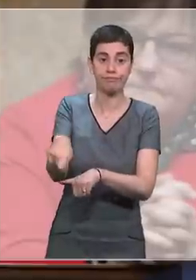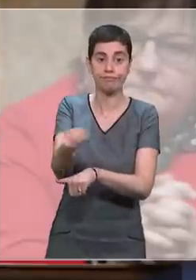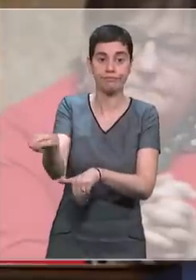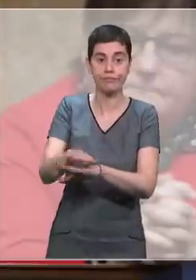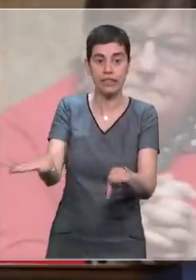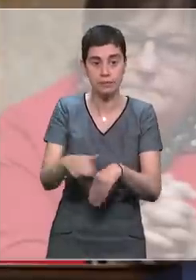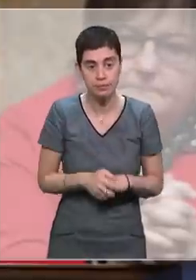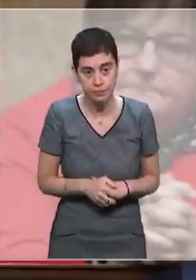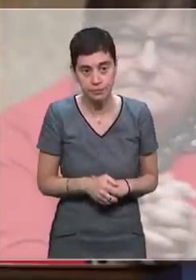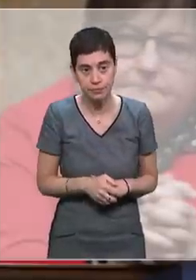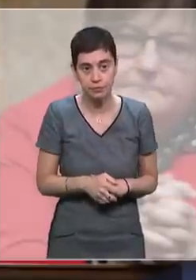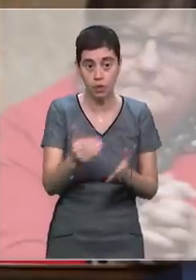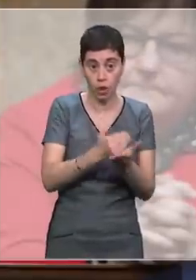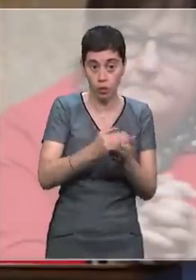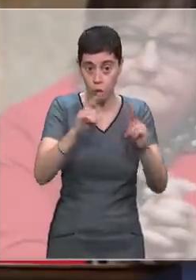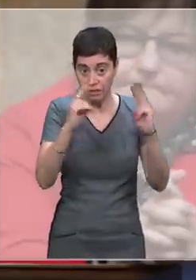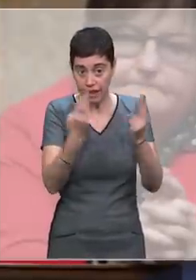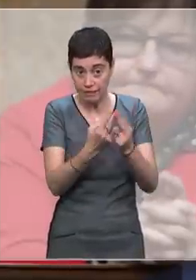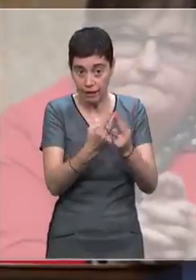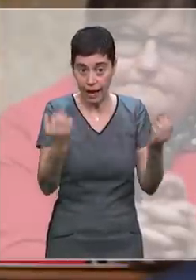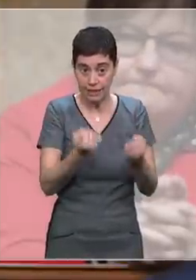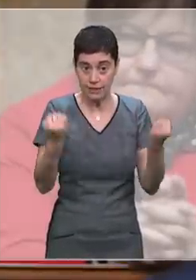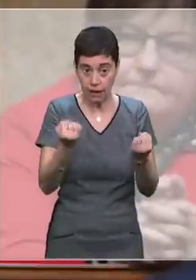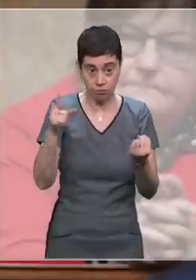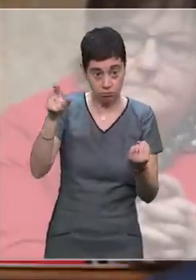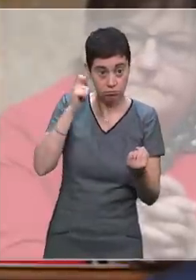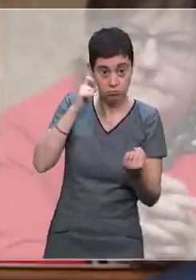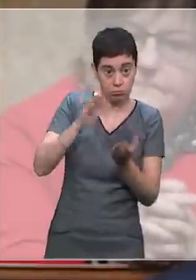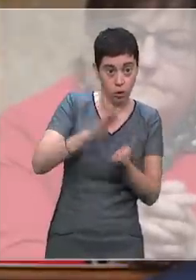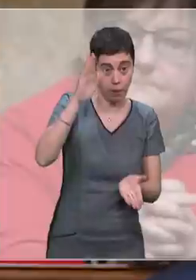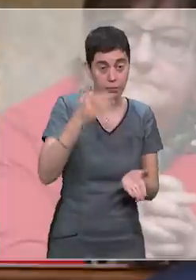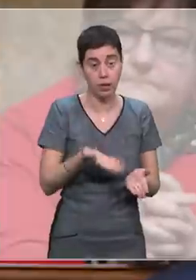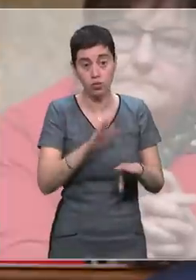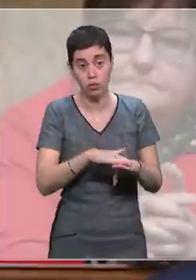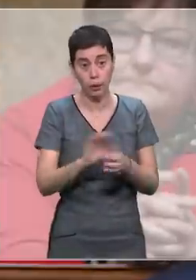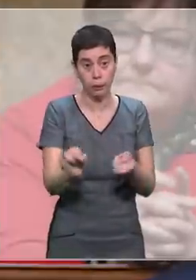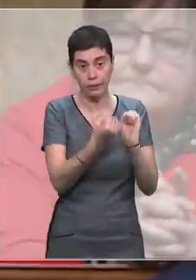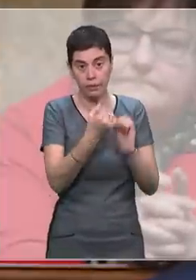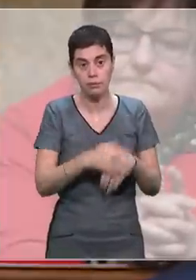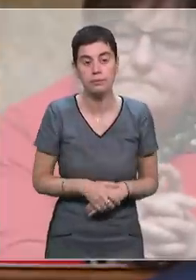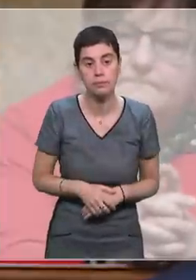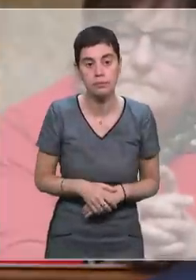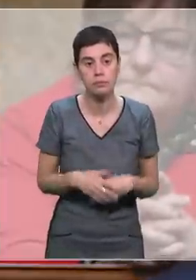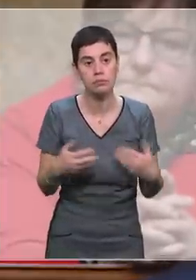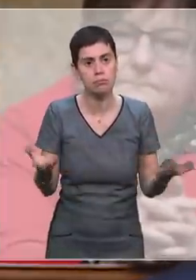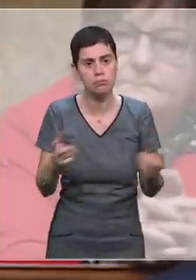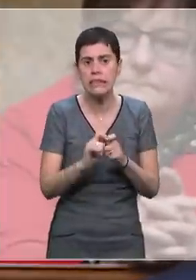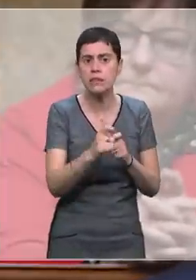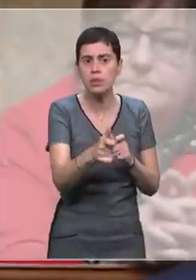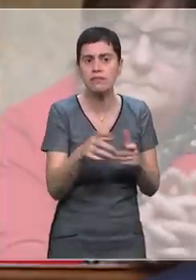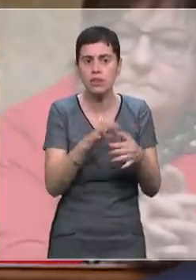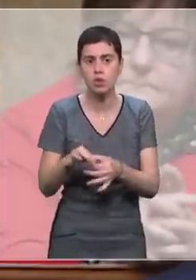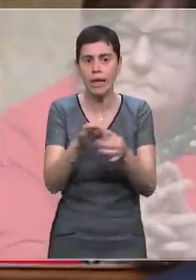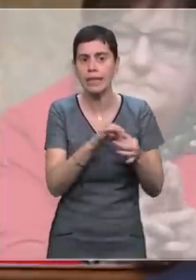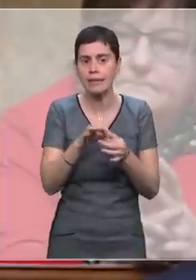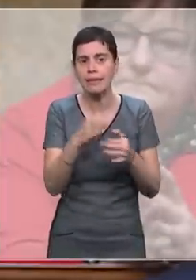revenu universel d'activité, promesse du président, il a été patiemment balayé. Votre dispositif de solidarité